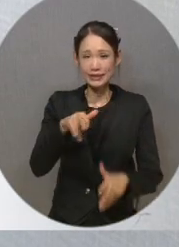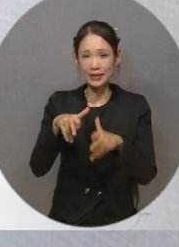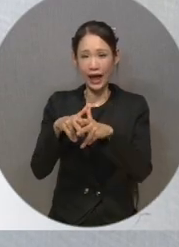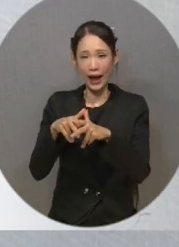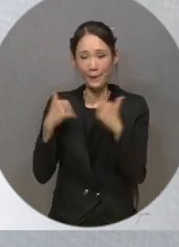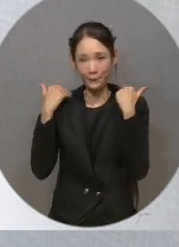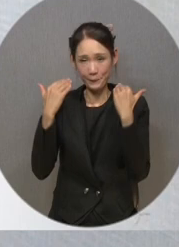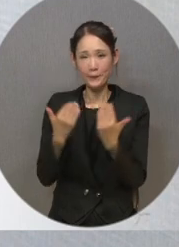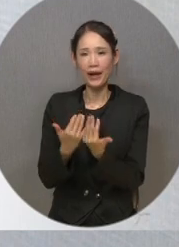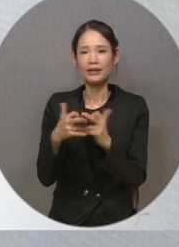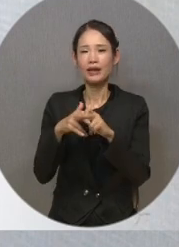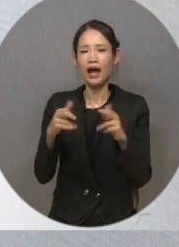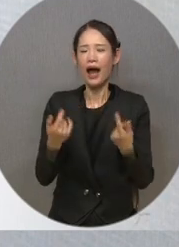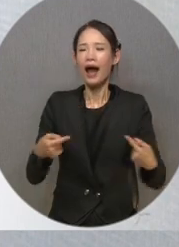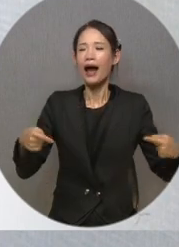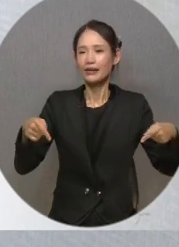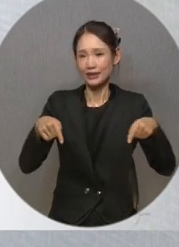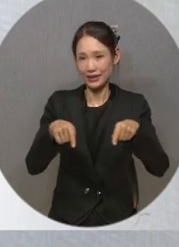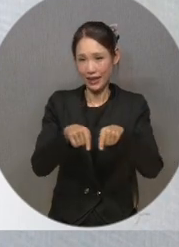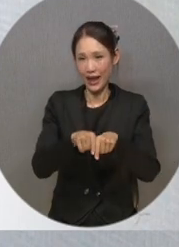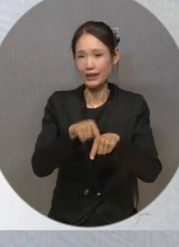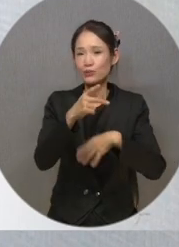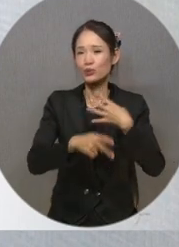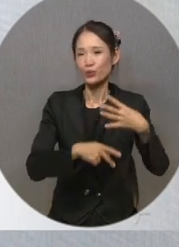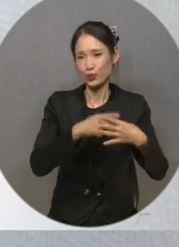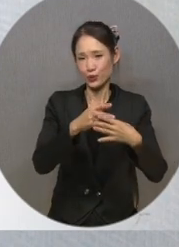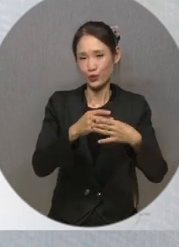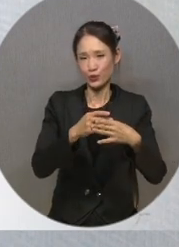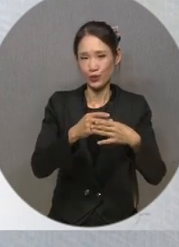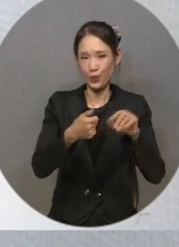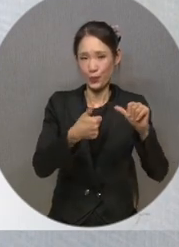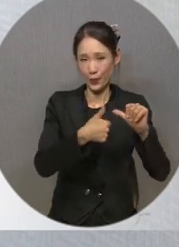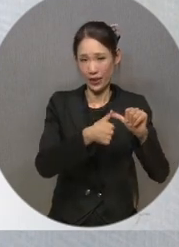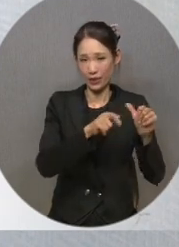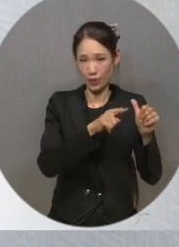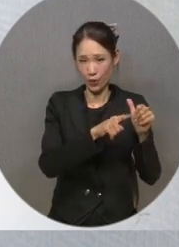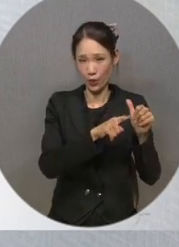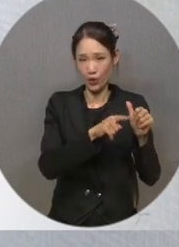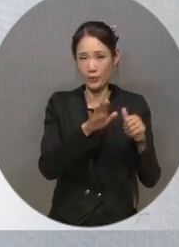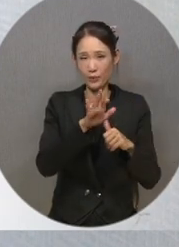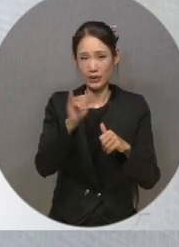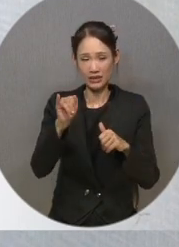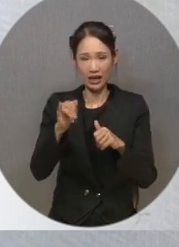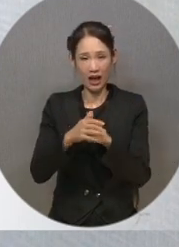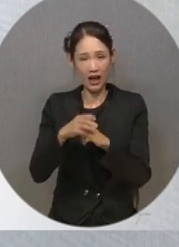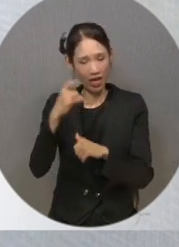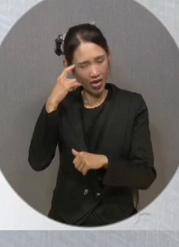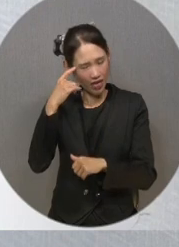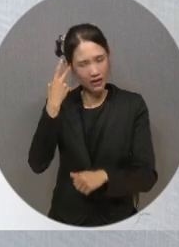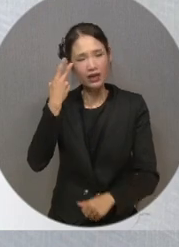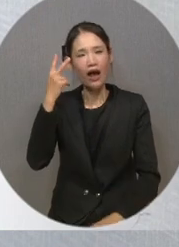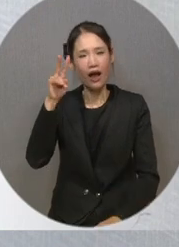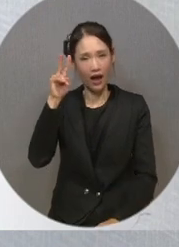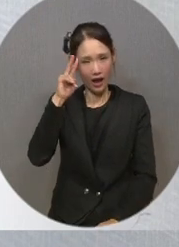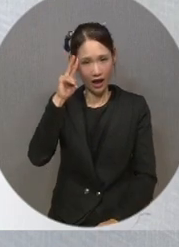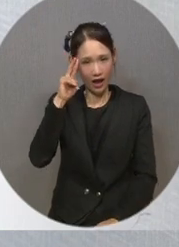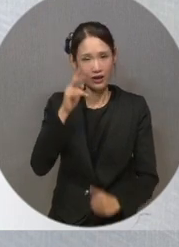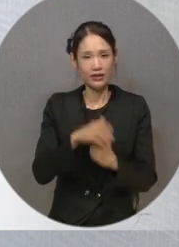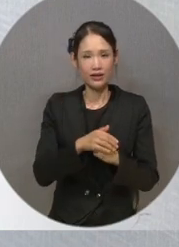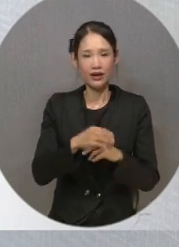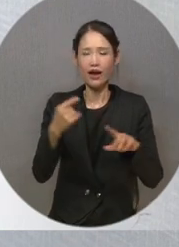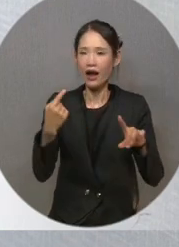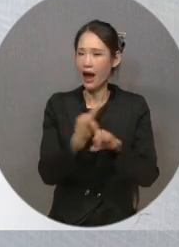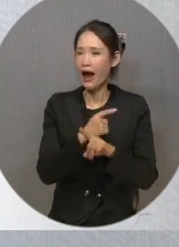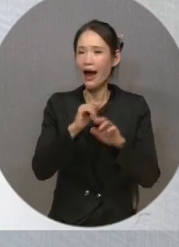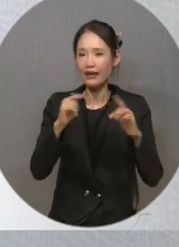비장애인과 장애인, 발달장애인이 같이 하는 프로그램인데 멘토를 비장애인으로 착각들을 좀 하세요. 멘토가 비장애인이 되는 게